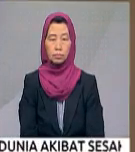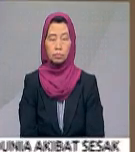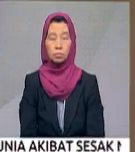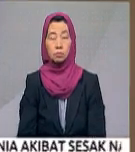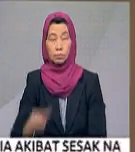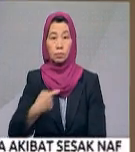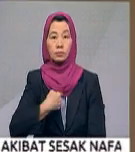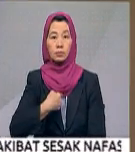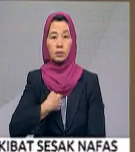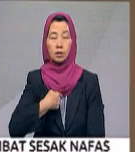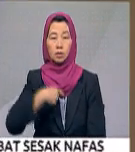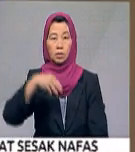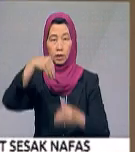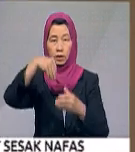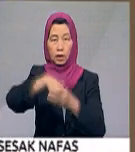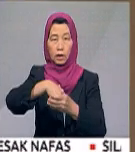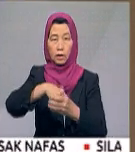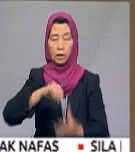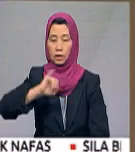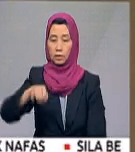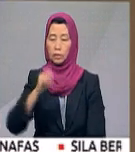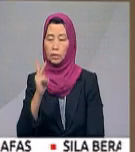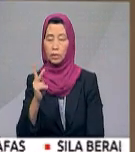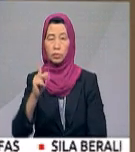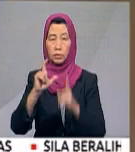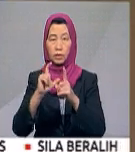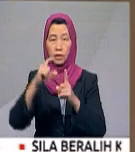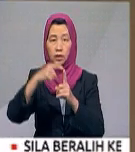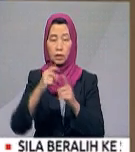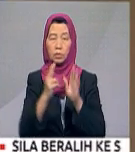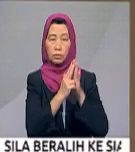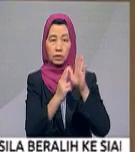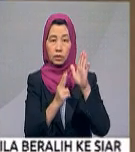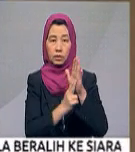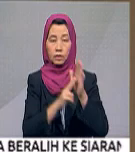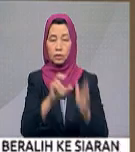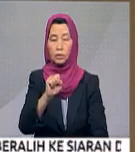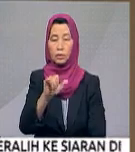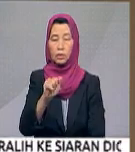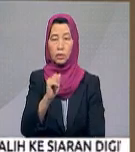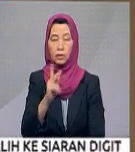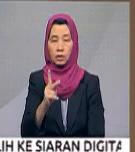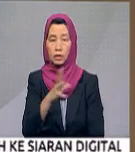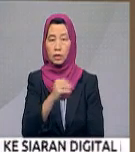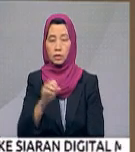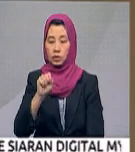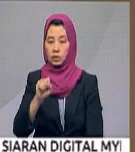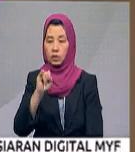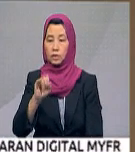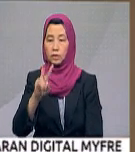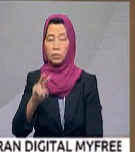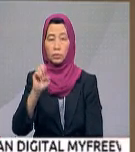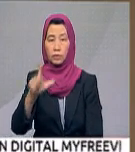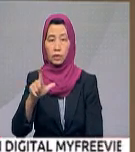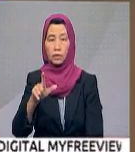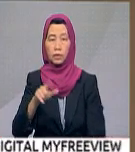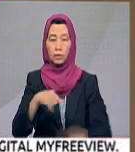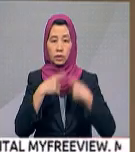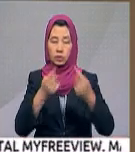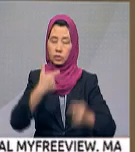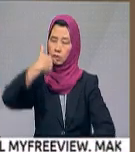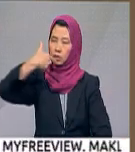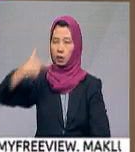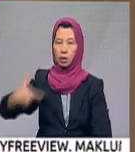Saya dalam jawatankuasa teknikal Undang-Undang Syarak dan Sibil peringkat persekutuan sejak lama